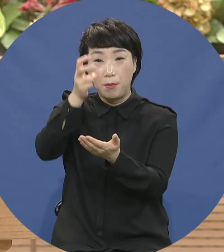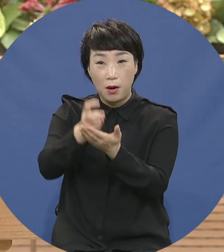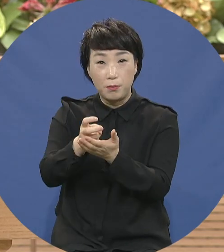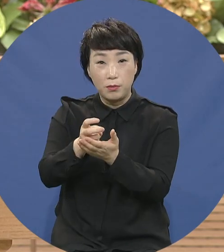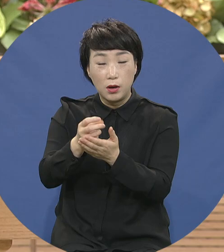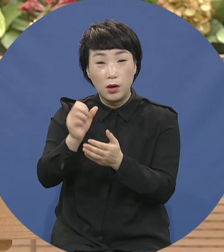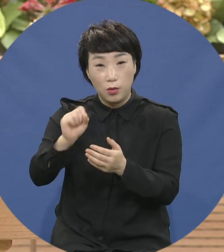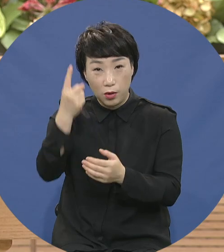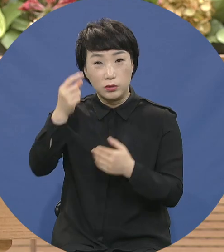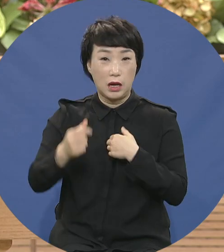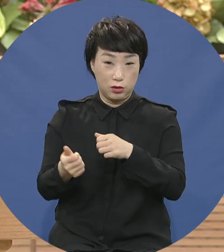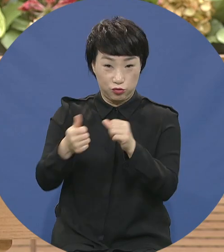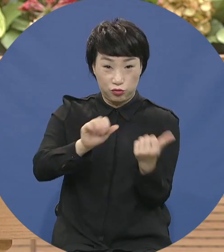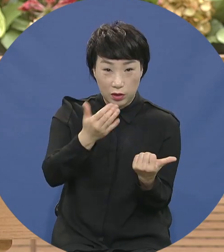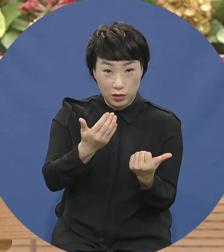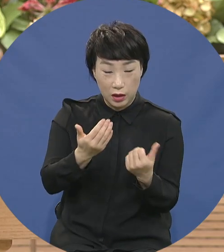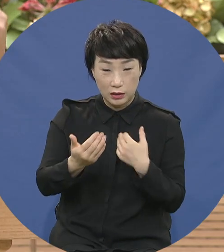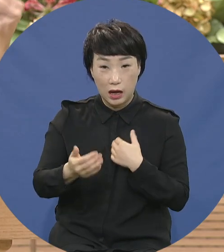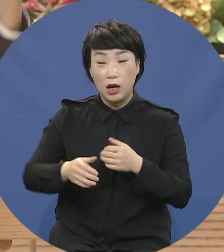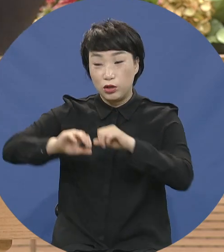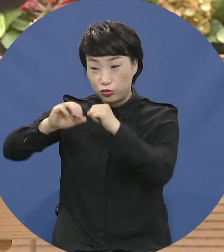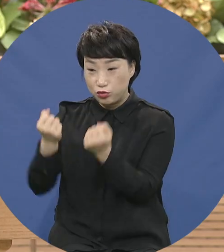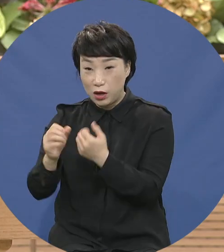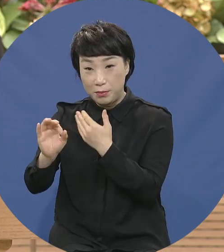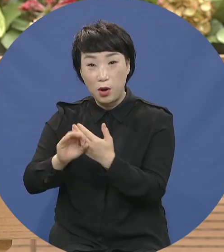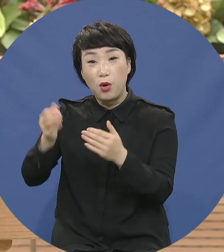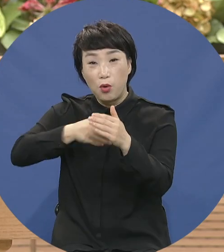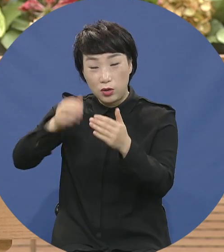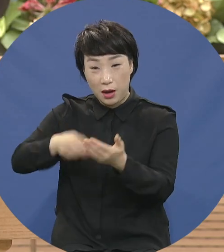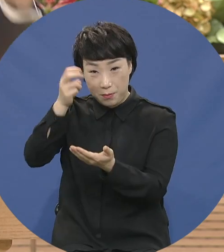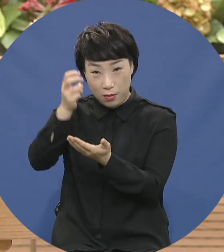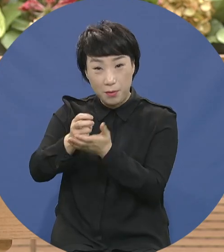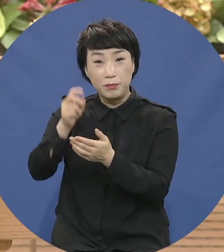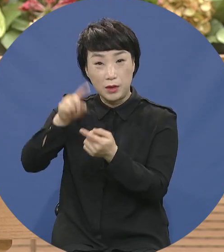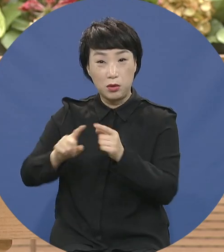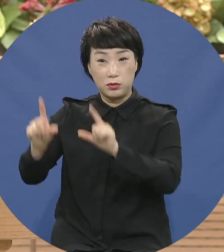것이요, 순종하면 공의의 법으로 살 것이니,